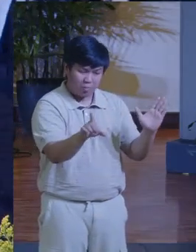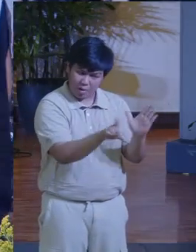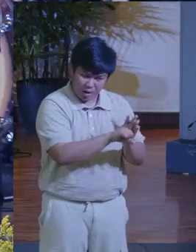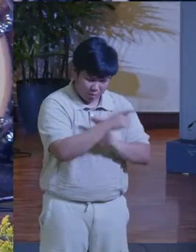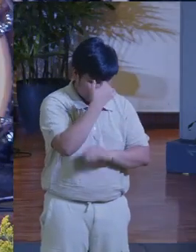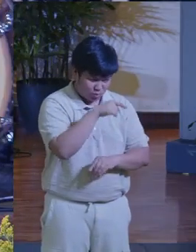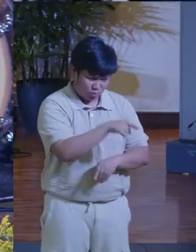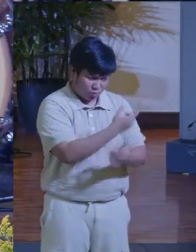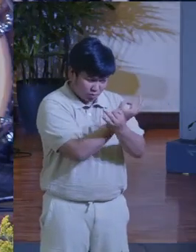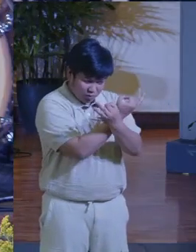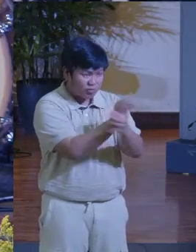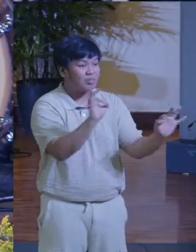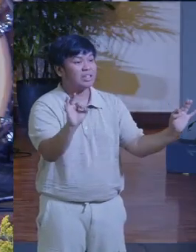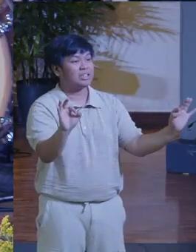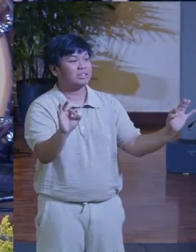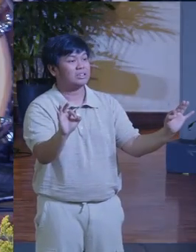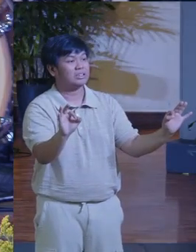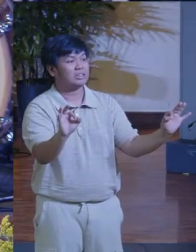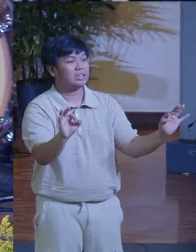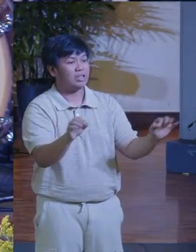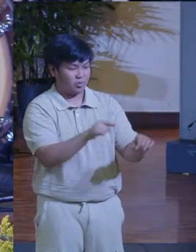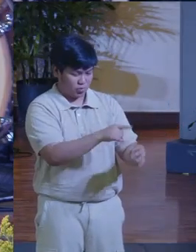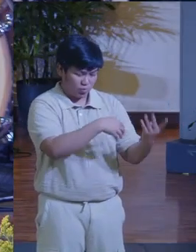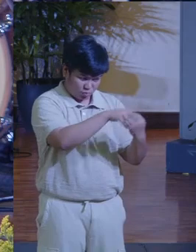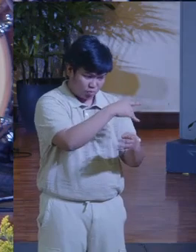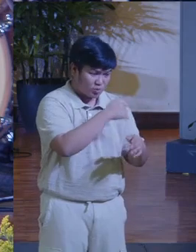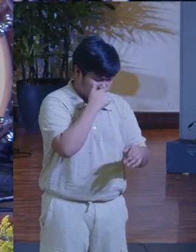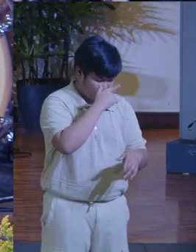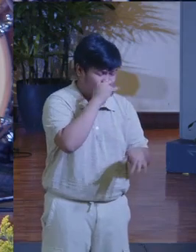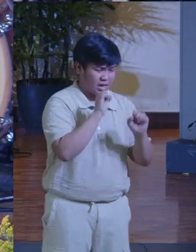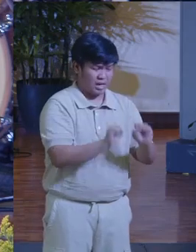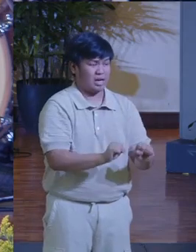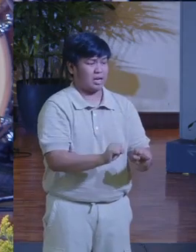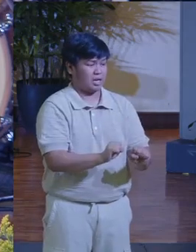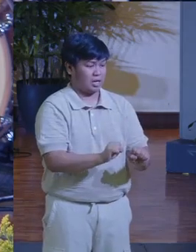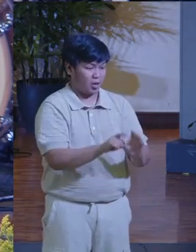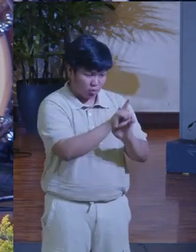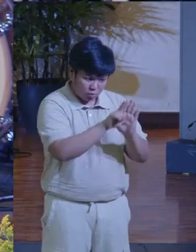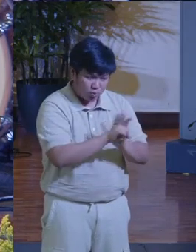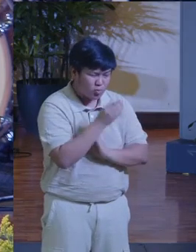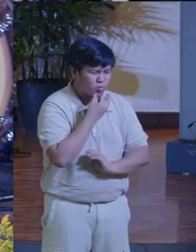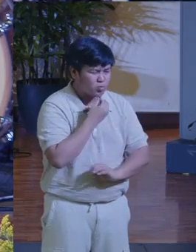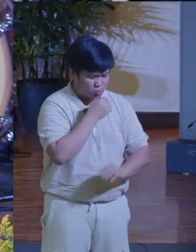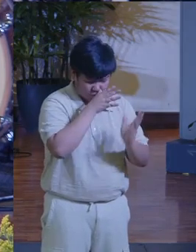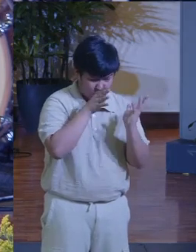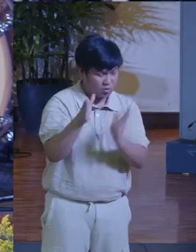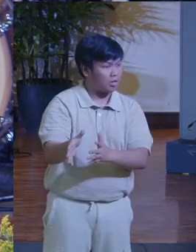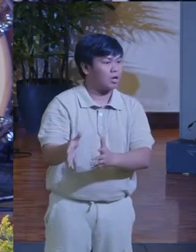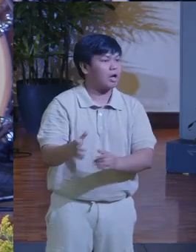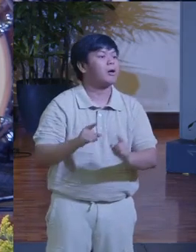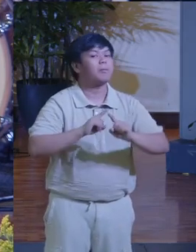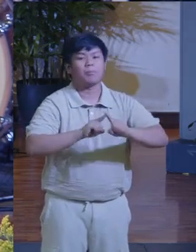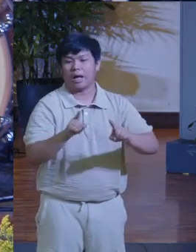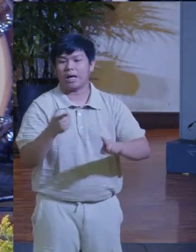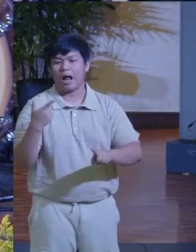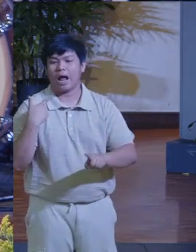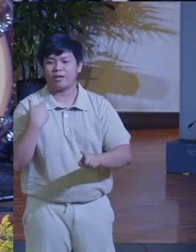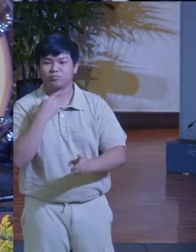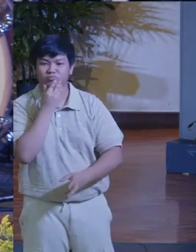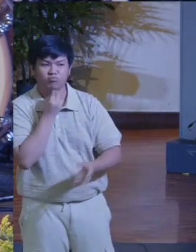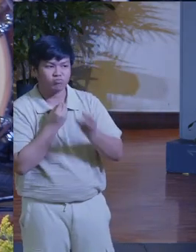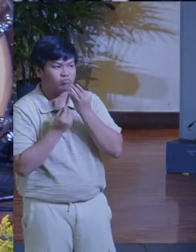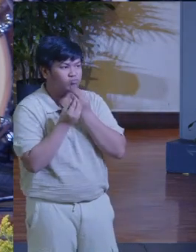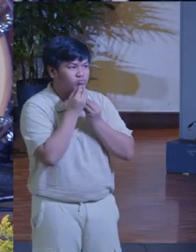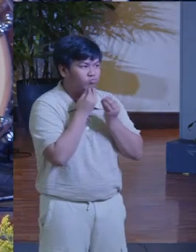ay pinalaya na ng Diyos sa kautusan. Tapos may dumating na mga Judaizer